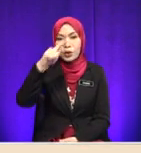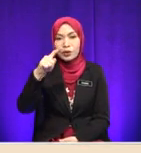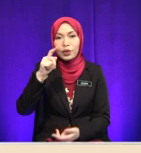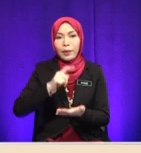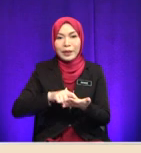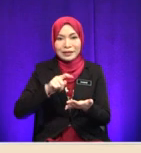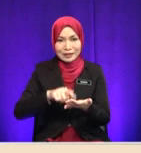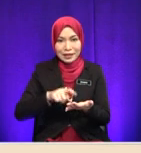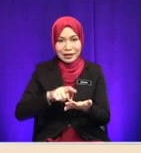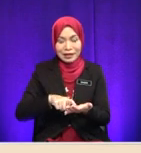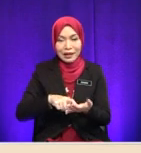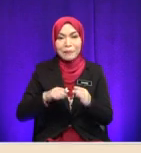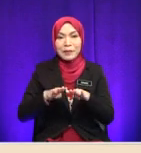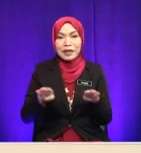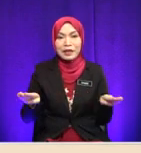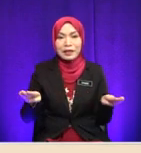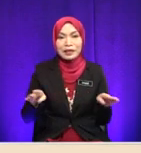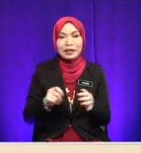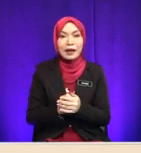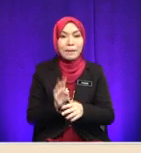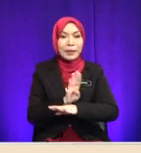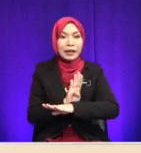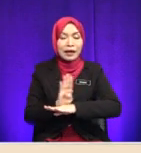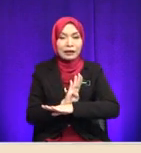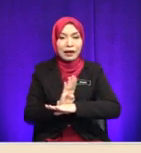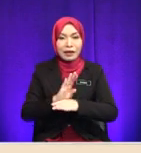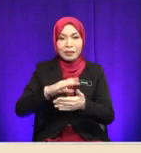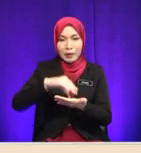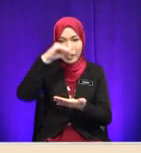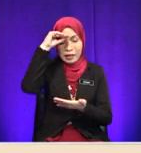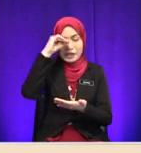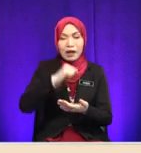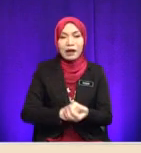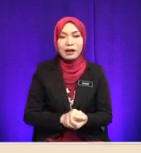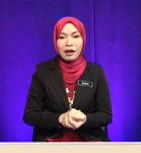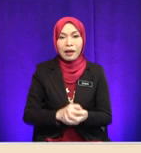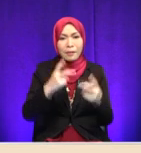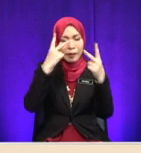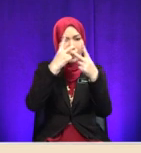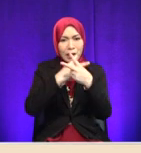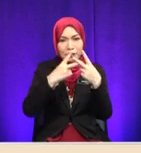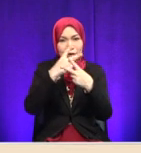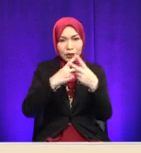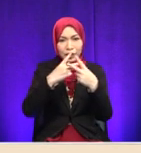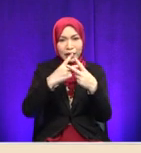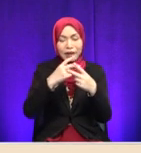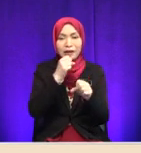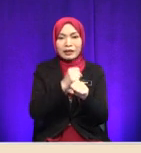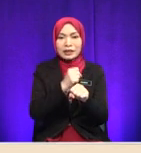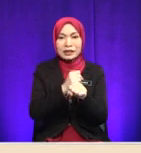perdagangan, pelaburan, pendidikan, kebudayaan, pelancongan dan juga bantuan kerjasama teknikal,